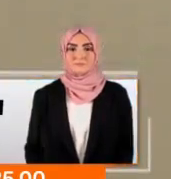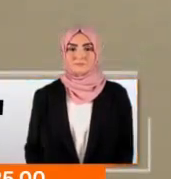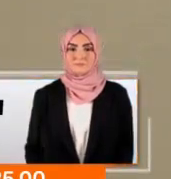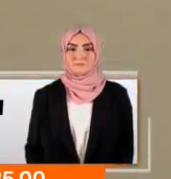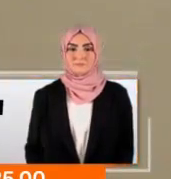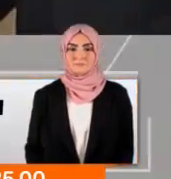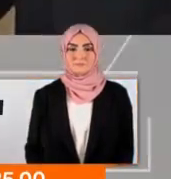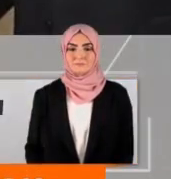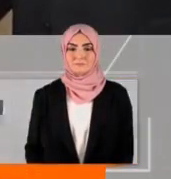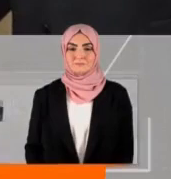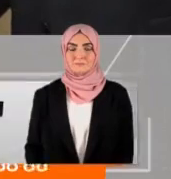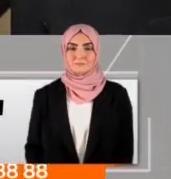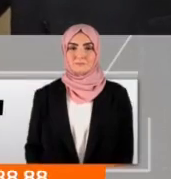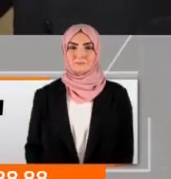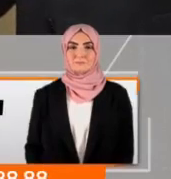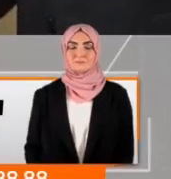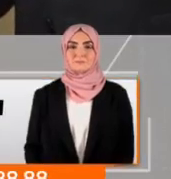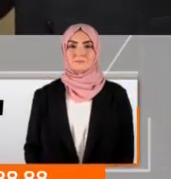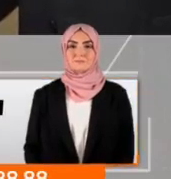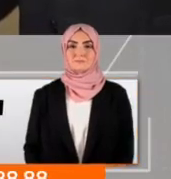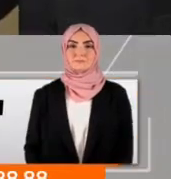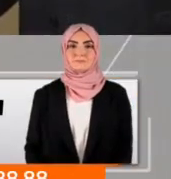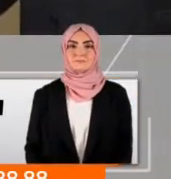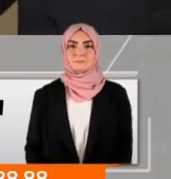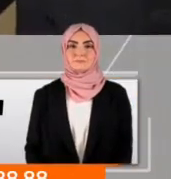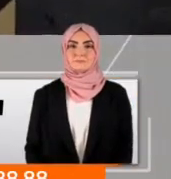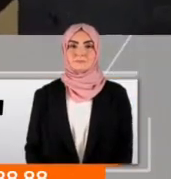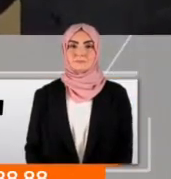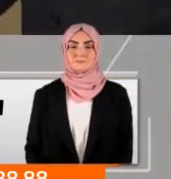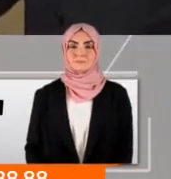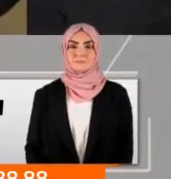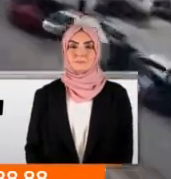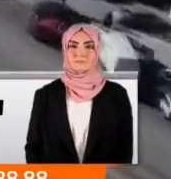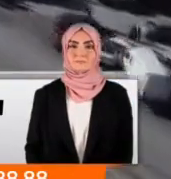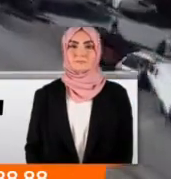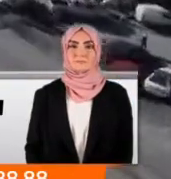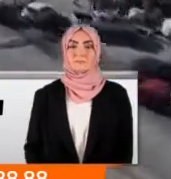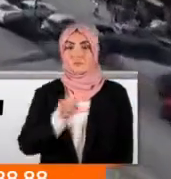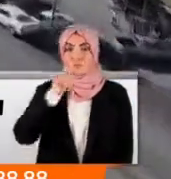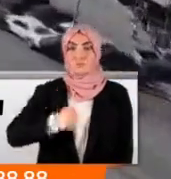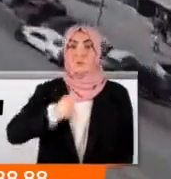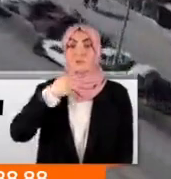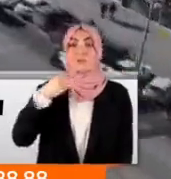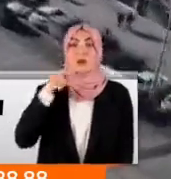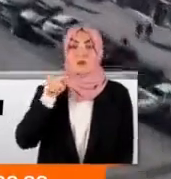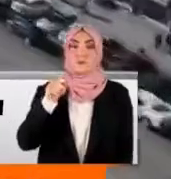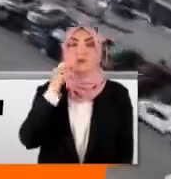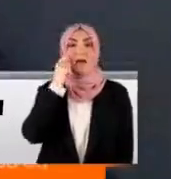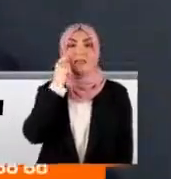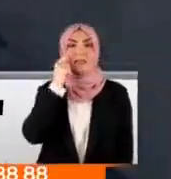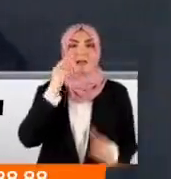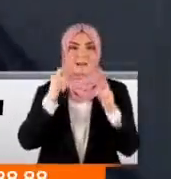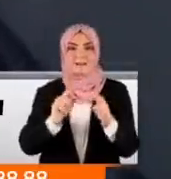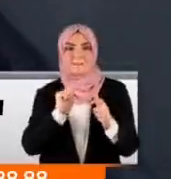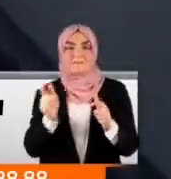ne Amerika'yla özel bir sıkıntımız, çözülemeyecek bir sorunumuz bulunuyor. Cumhurbaşkanı Erdoğan, Ankara Gölbaşı